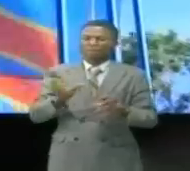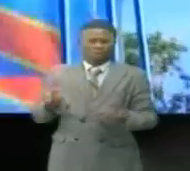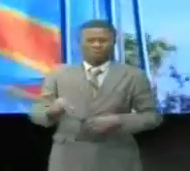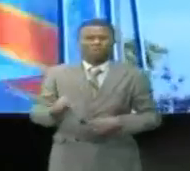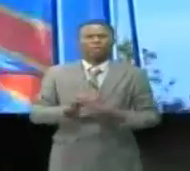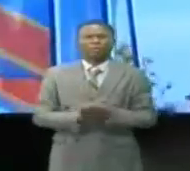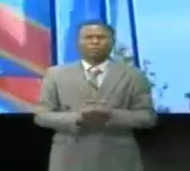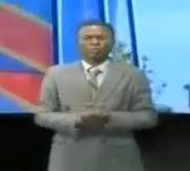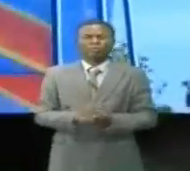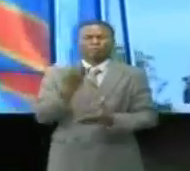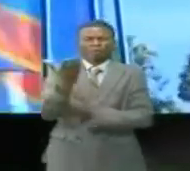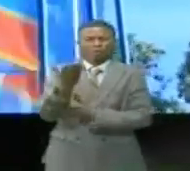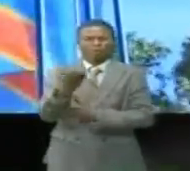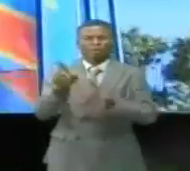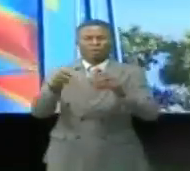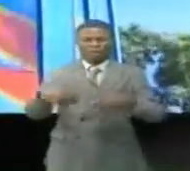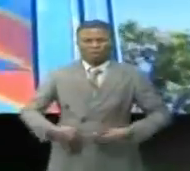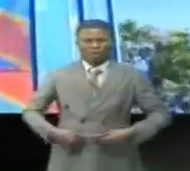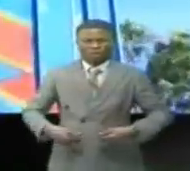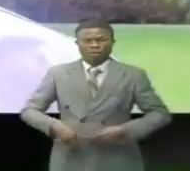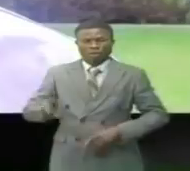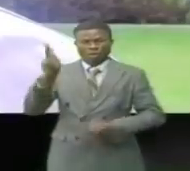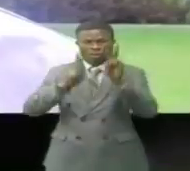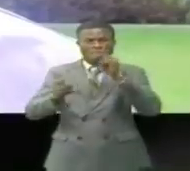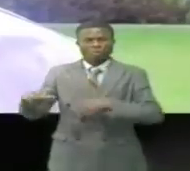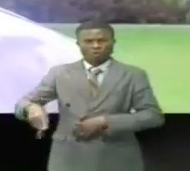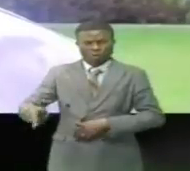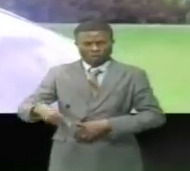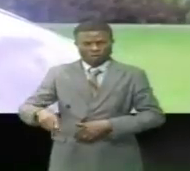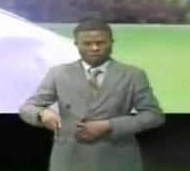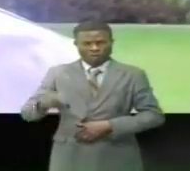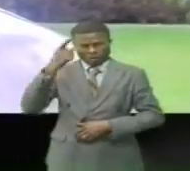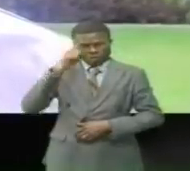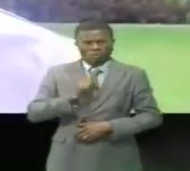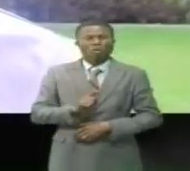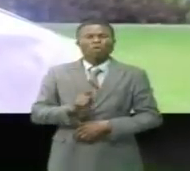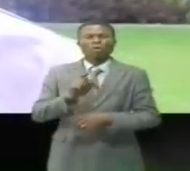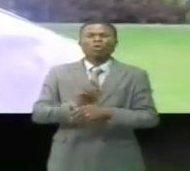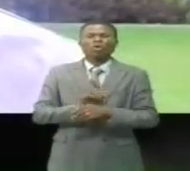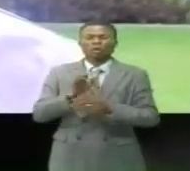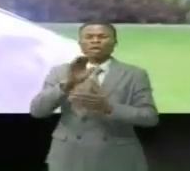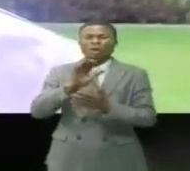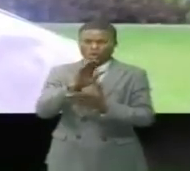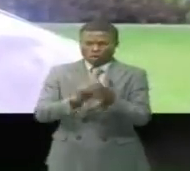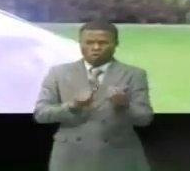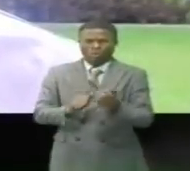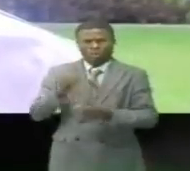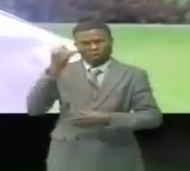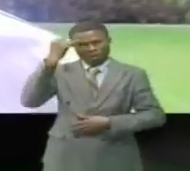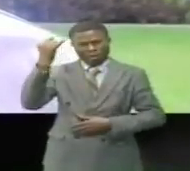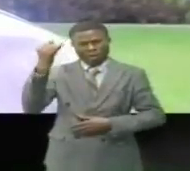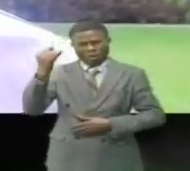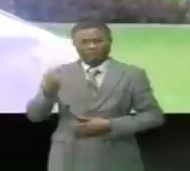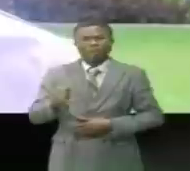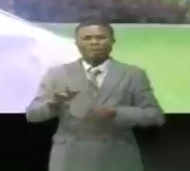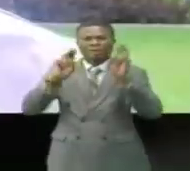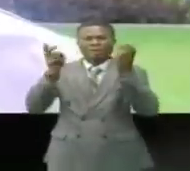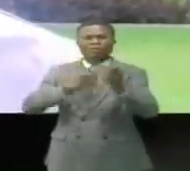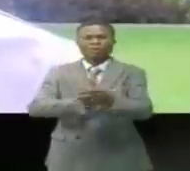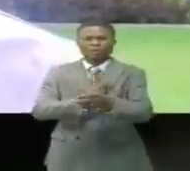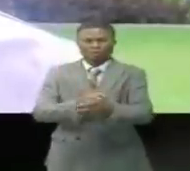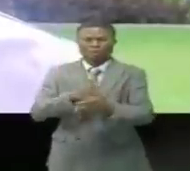agrata. J'appelle aussi la jeunesse de la province de l'Ituri de pouvoir emboîter les pas de la jeunesse de la ville de Goma, de pouvoir